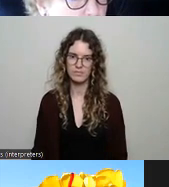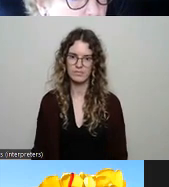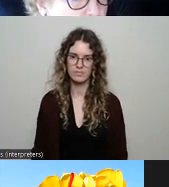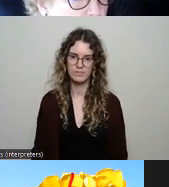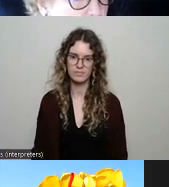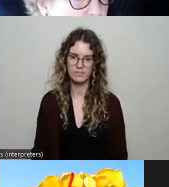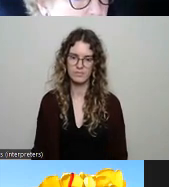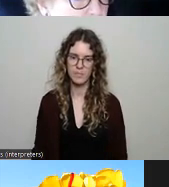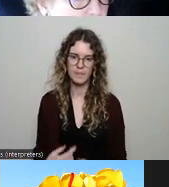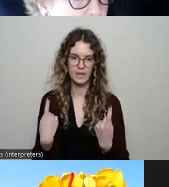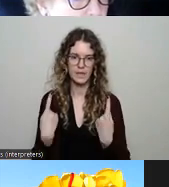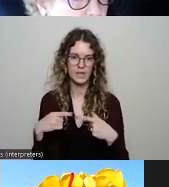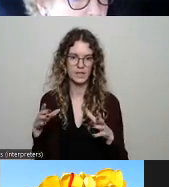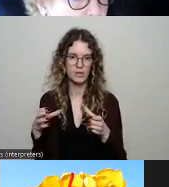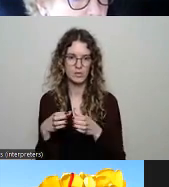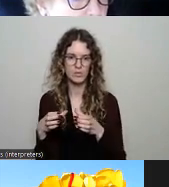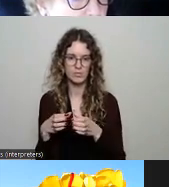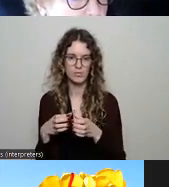Kita grupė.